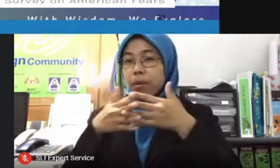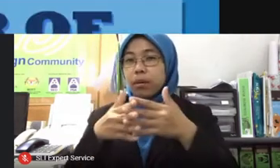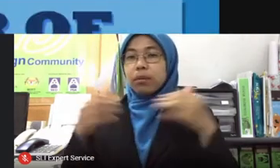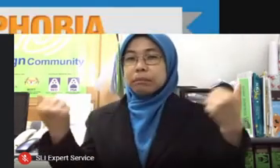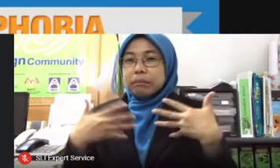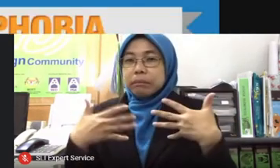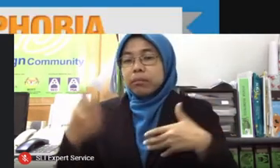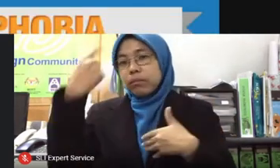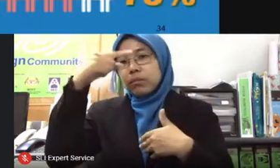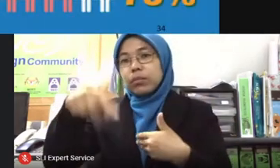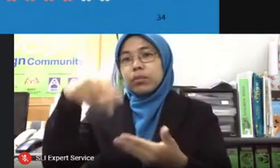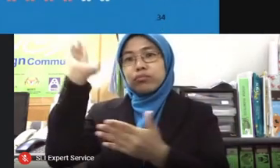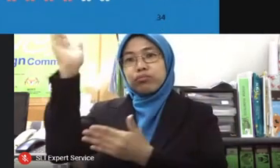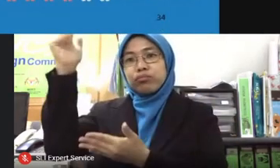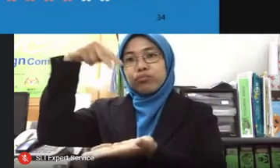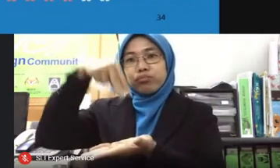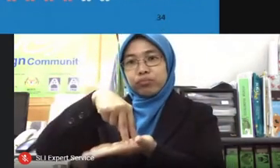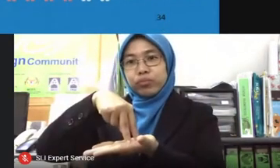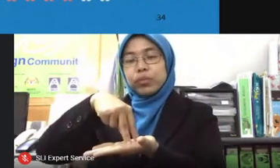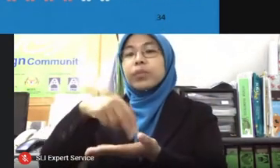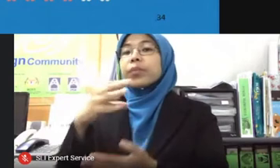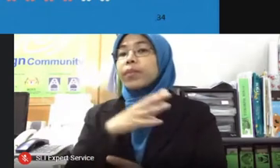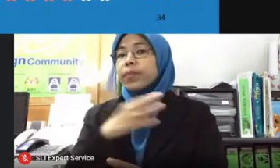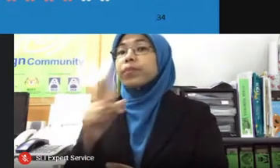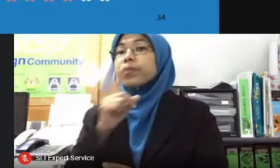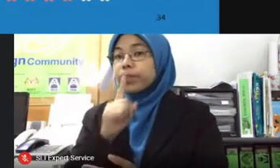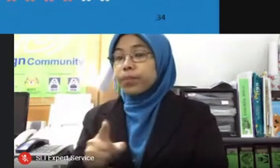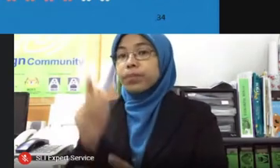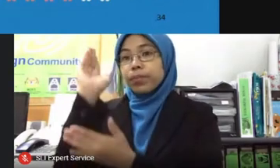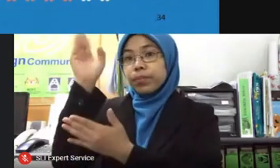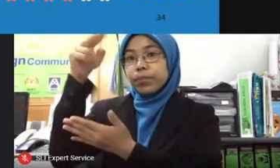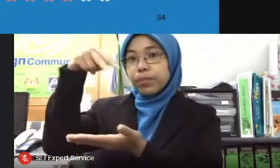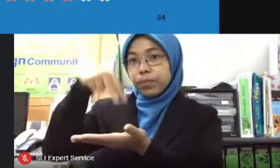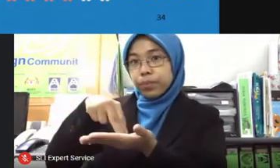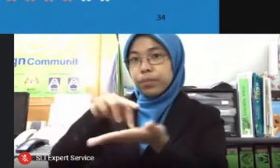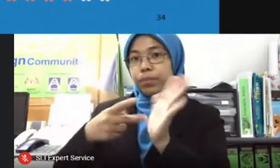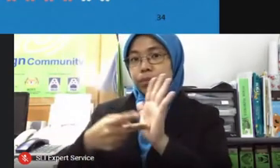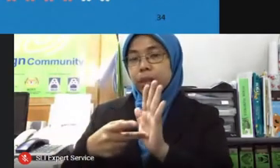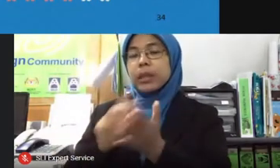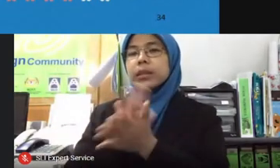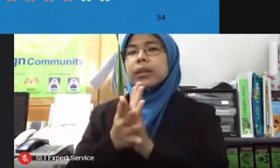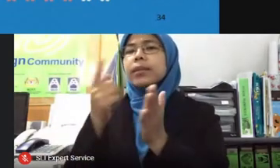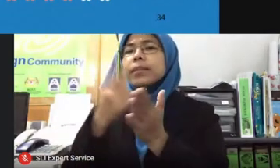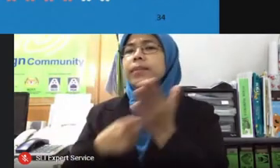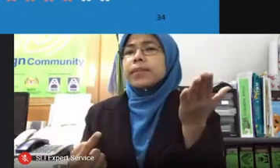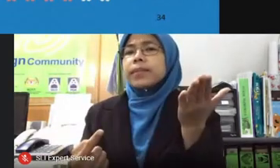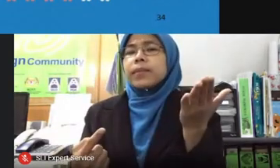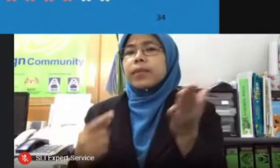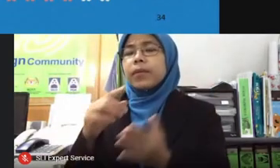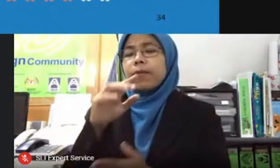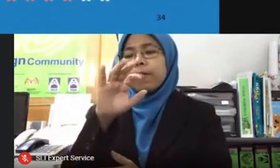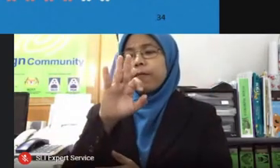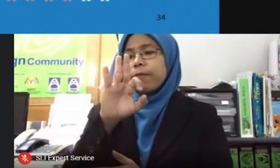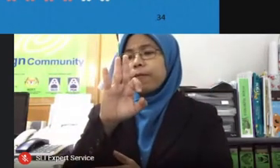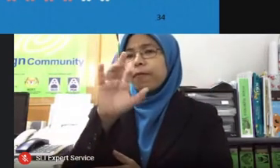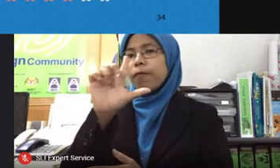public speaking. Okay, so public speaking juga dikenali sebagai glossophobia . So inilah